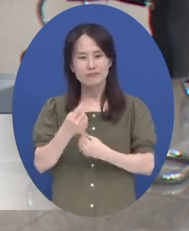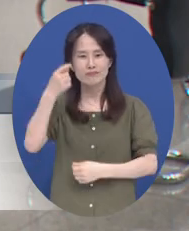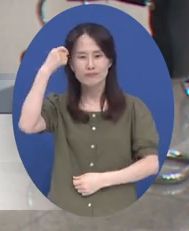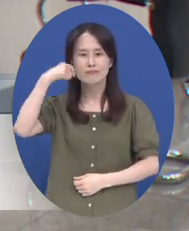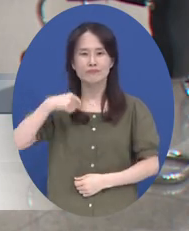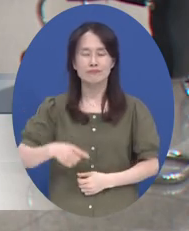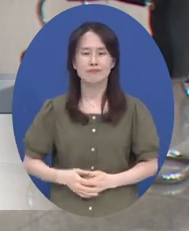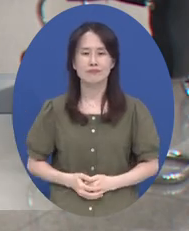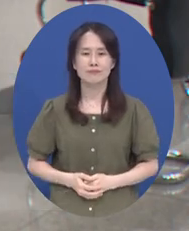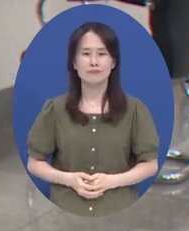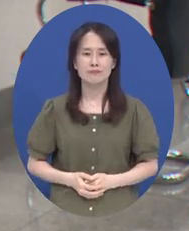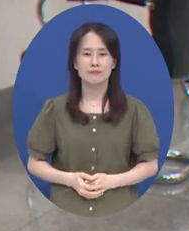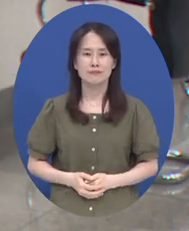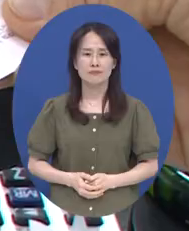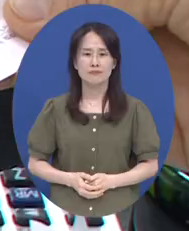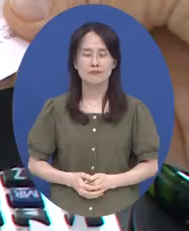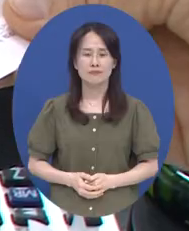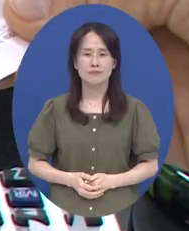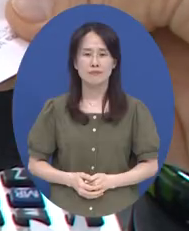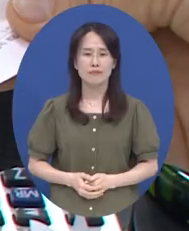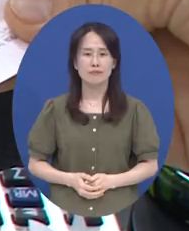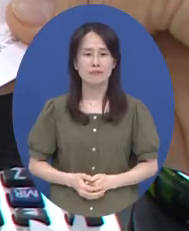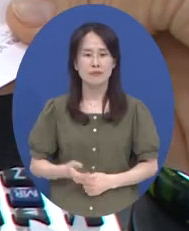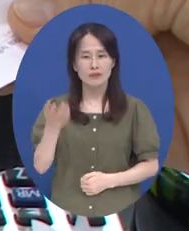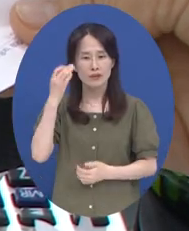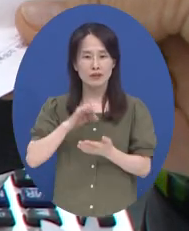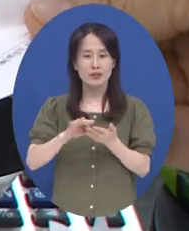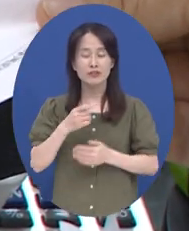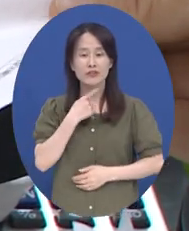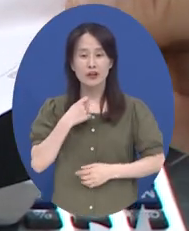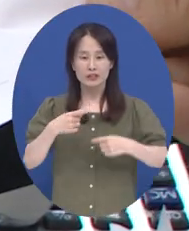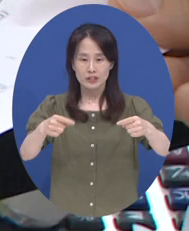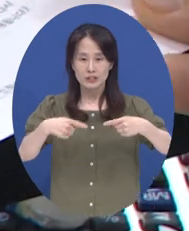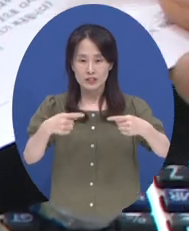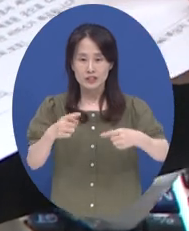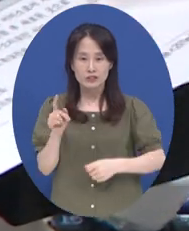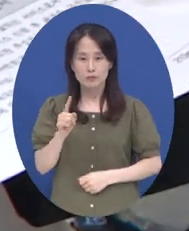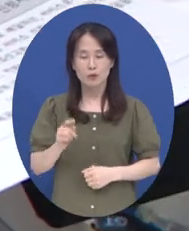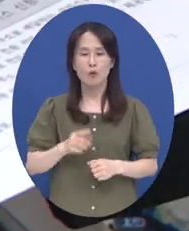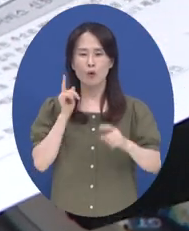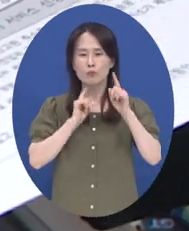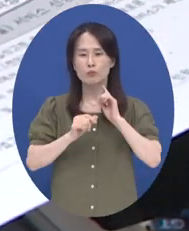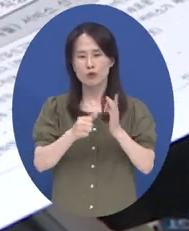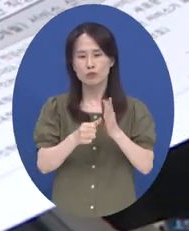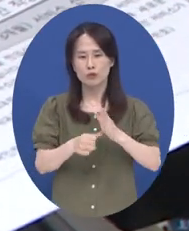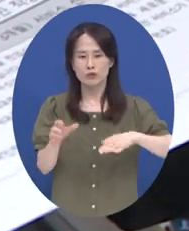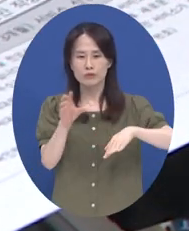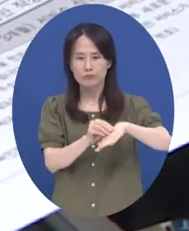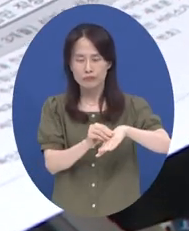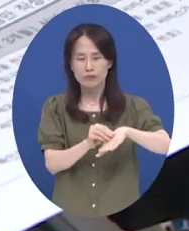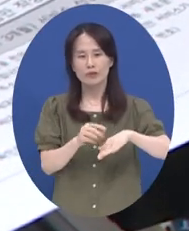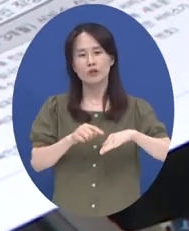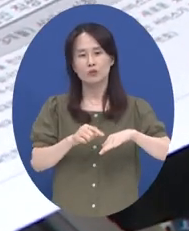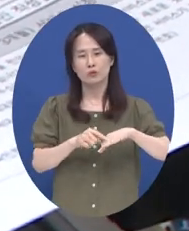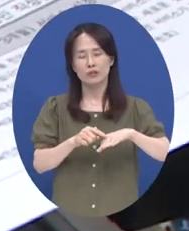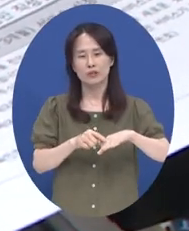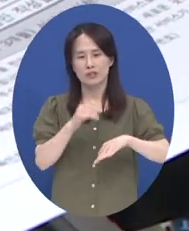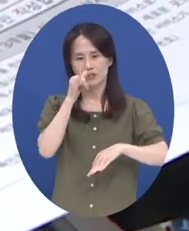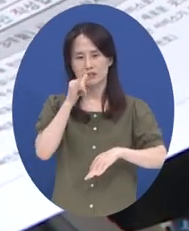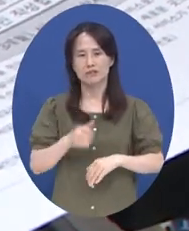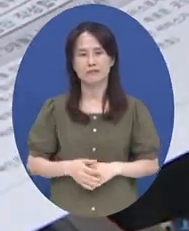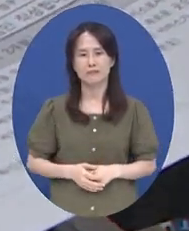힘이 되는 느낌이 듭니다 기존에 사용하던 감열지 었다면 유해물질이 손을 통해 그대로 흡수 됐을